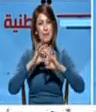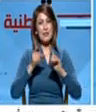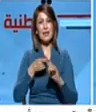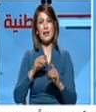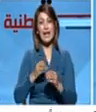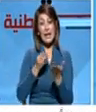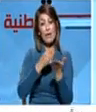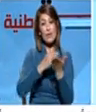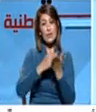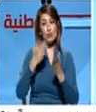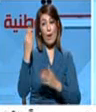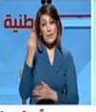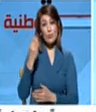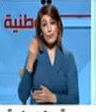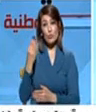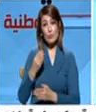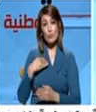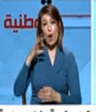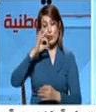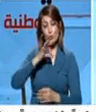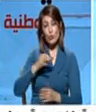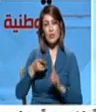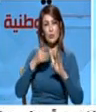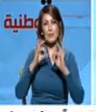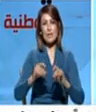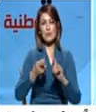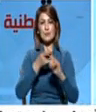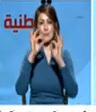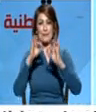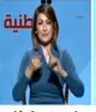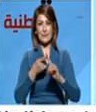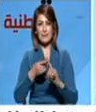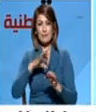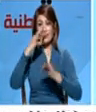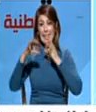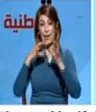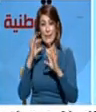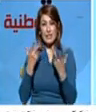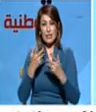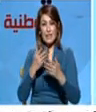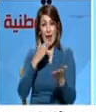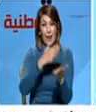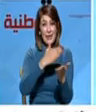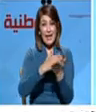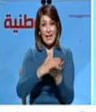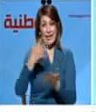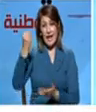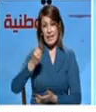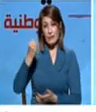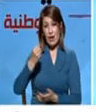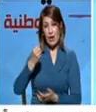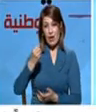يتحقق اه اه قبل تحدثت على الكره واه والحقيقه سمعنا مؤخرا